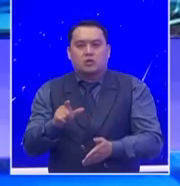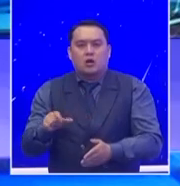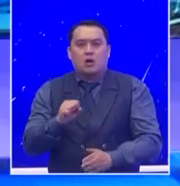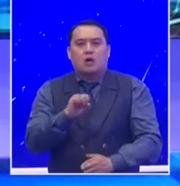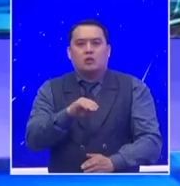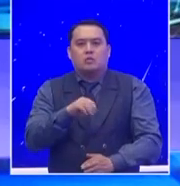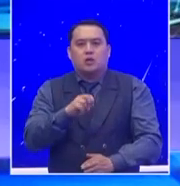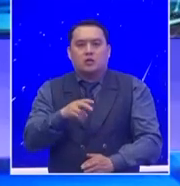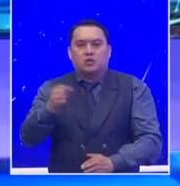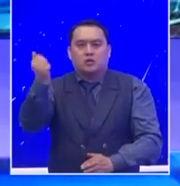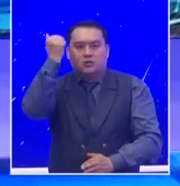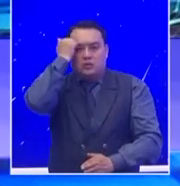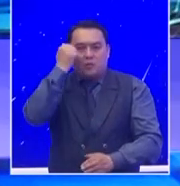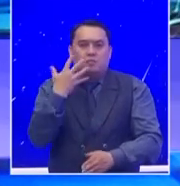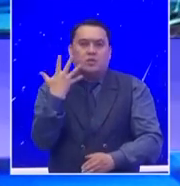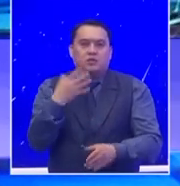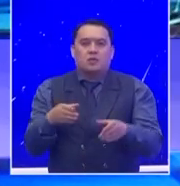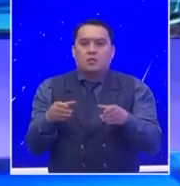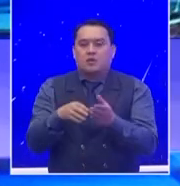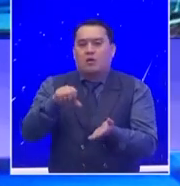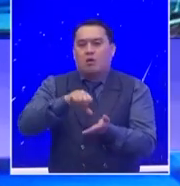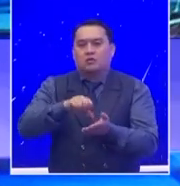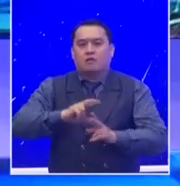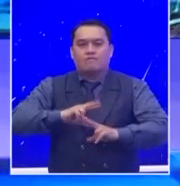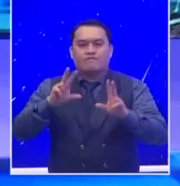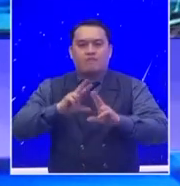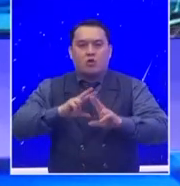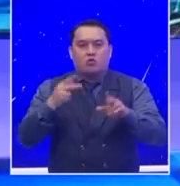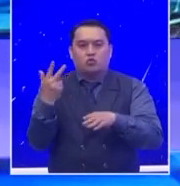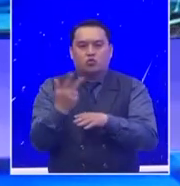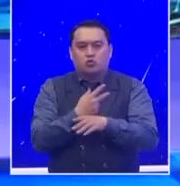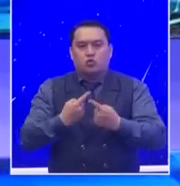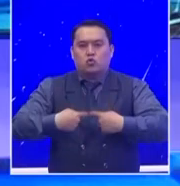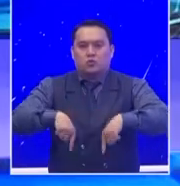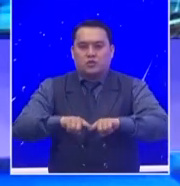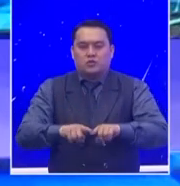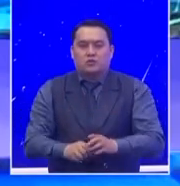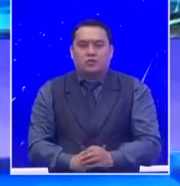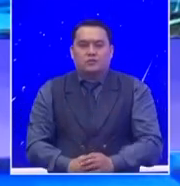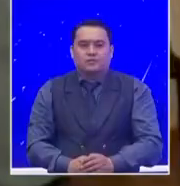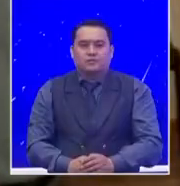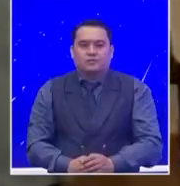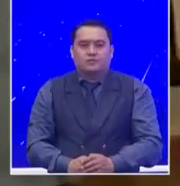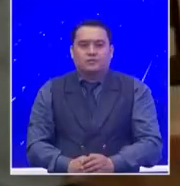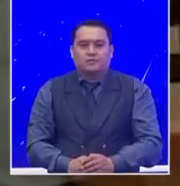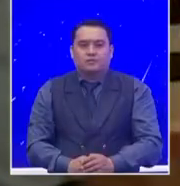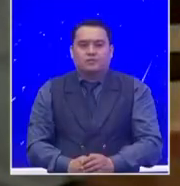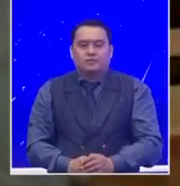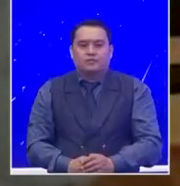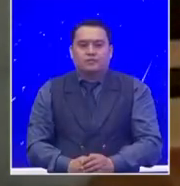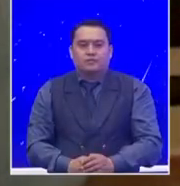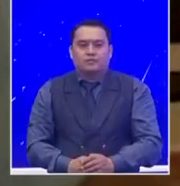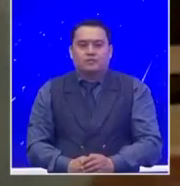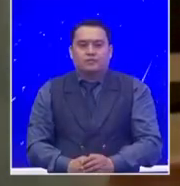еске алуға арналды. Оған 5 команда қатысты. Волейбол бәсекесі биылмен 3-ші рет ұйымдастырылып отыр. Тұрсынбек Айтбек